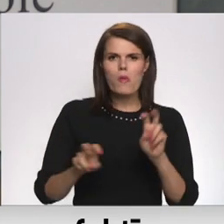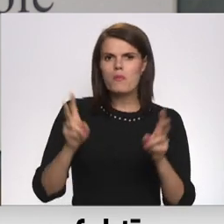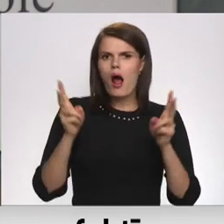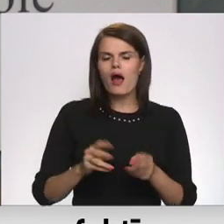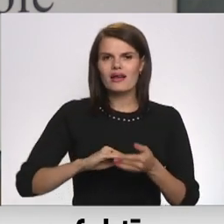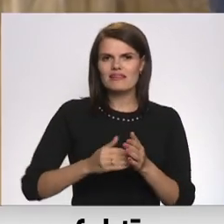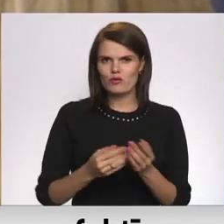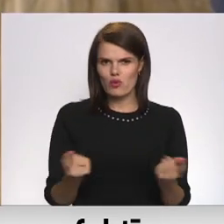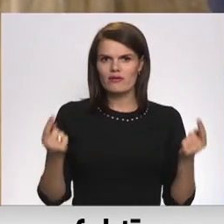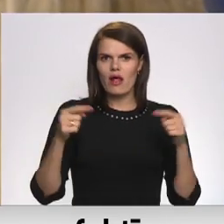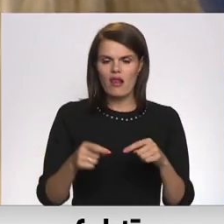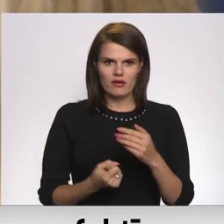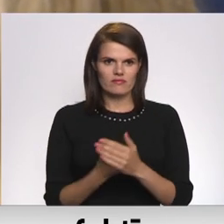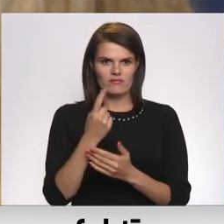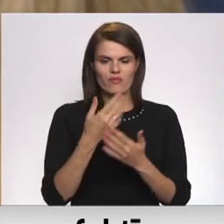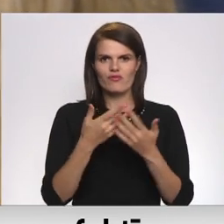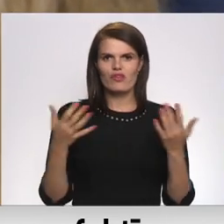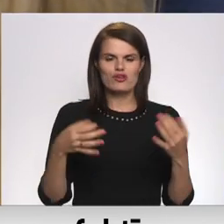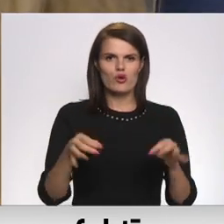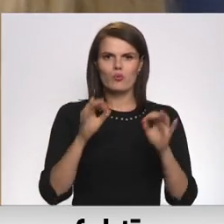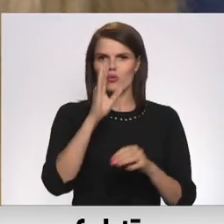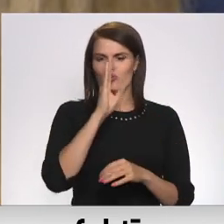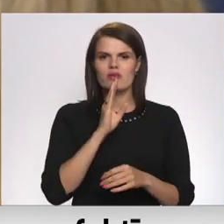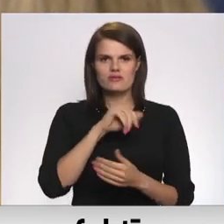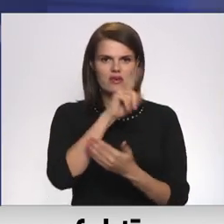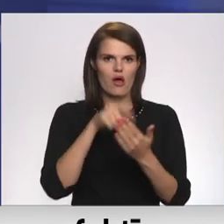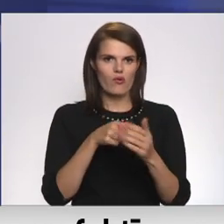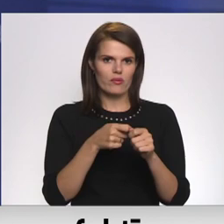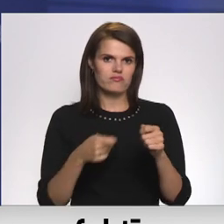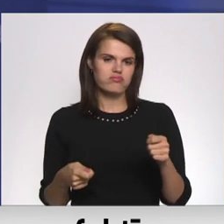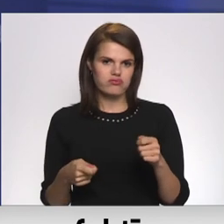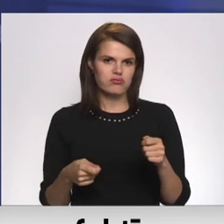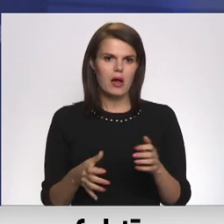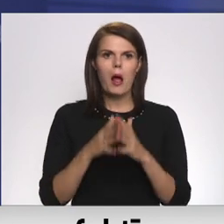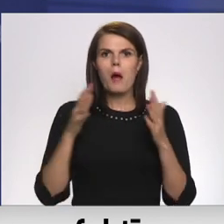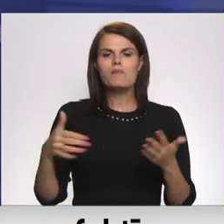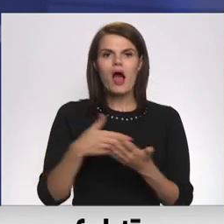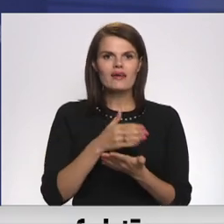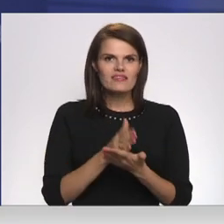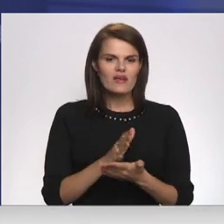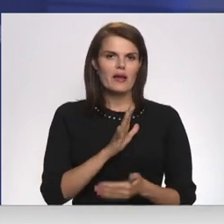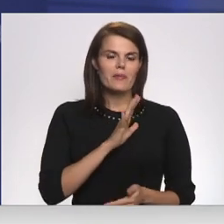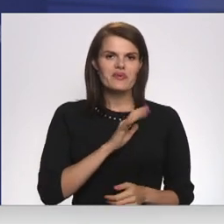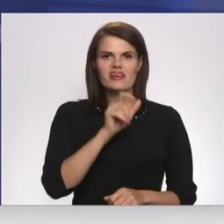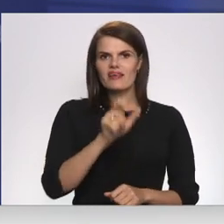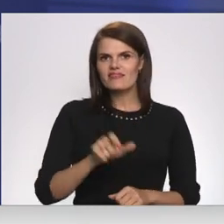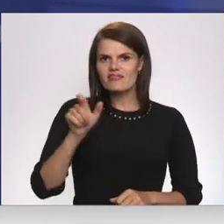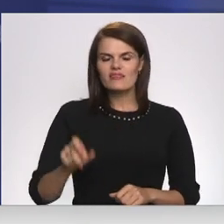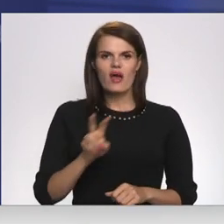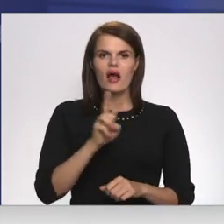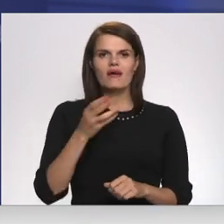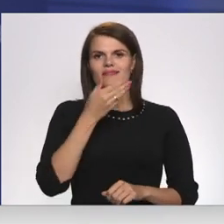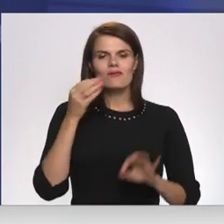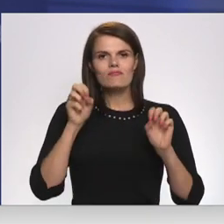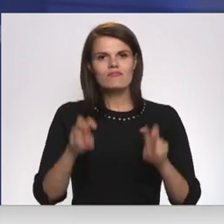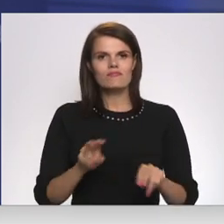situācijas laikā noveda pie dažādu būtisku jautājumu kavēšanās. Pārsvarā tur bija cilvēki, kas nav